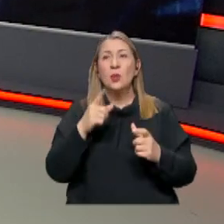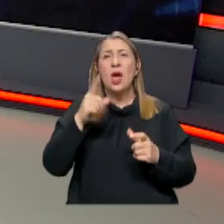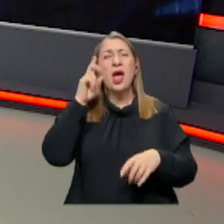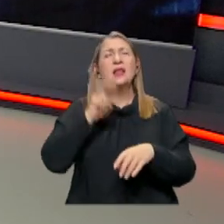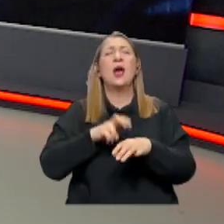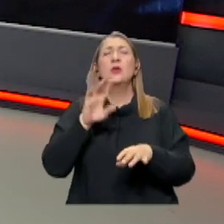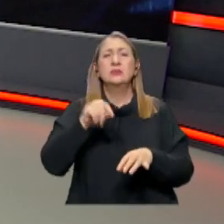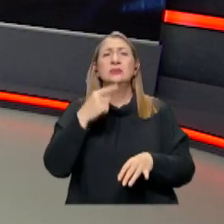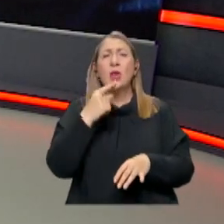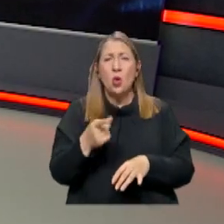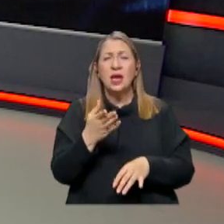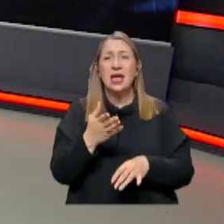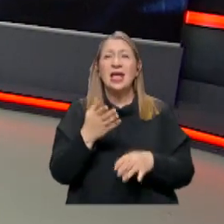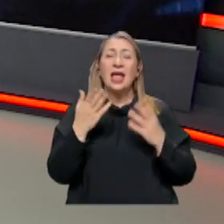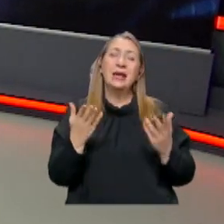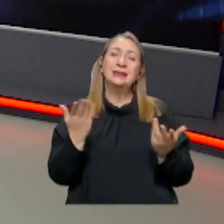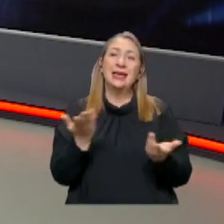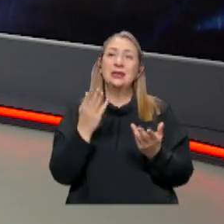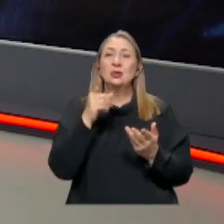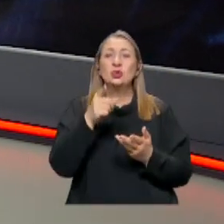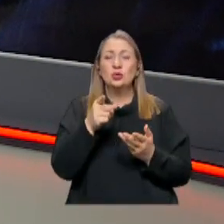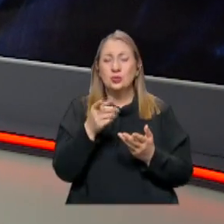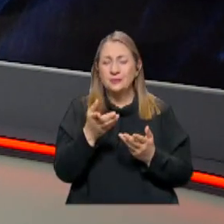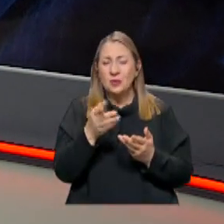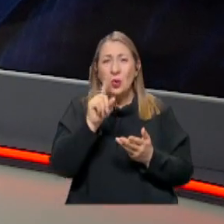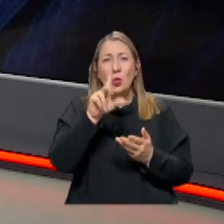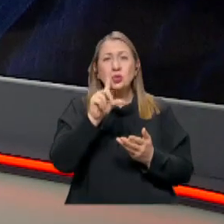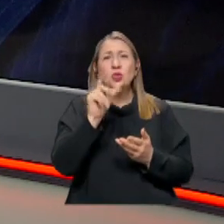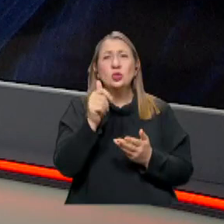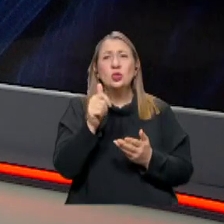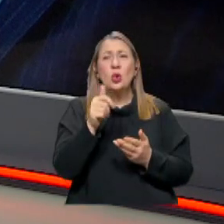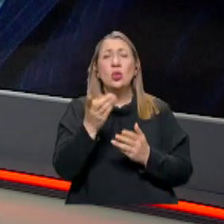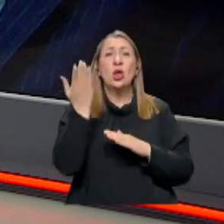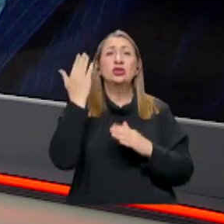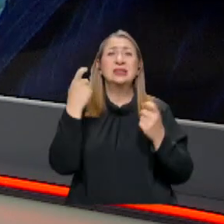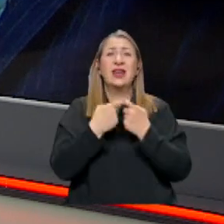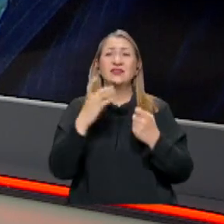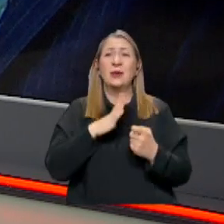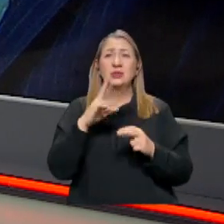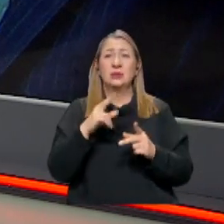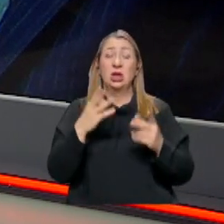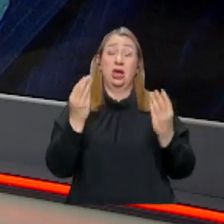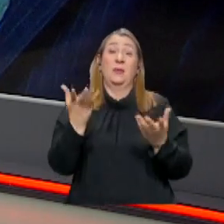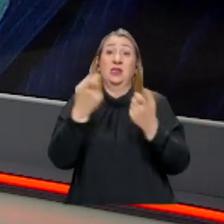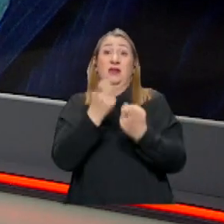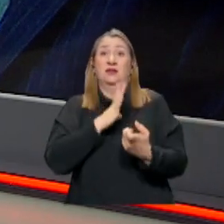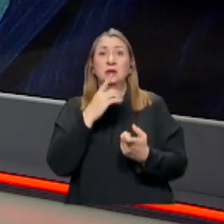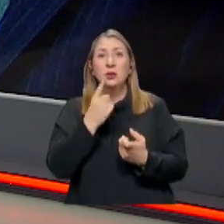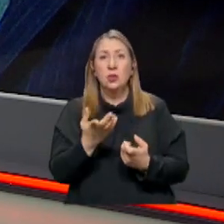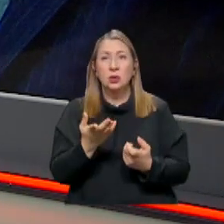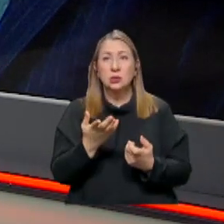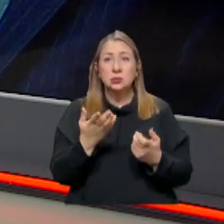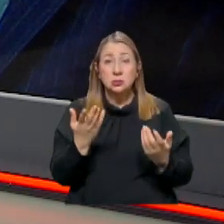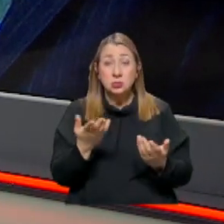Bunlar Hatırlamıyor şimdi deniyor ki ya sanki şunun şurasında işte 13. gün Ondan önce Savaş varmış gibi iyi ama Savaş Var